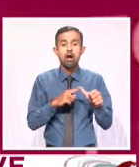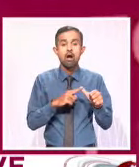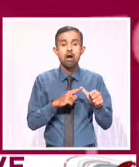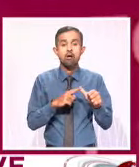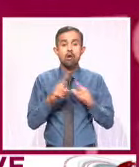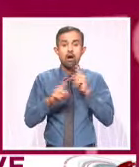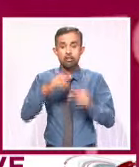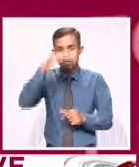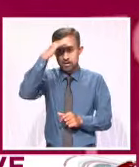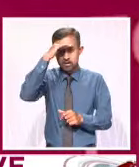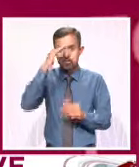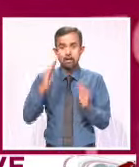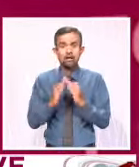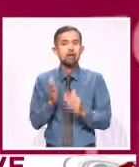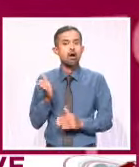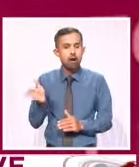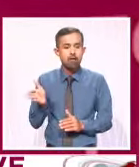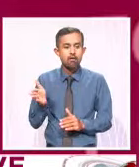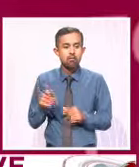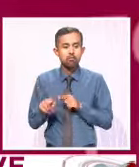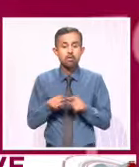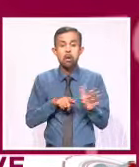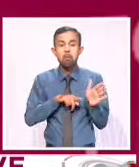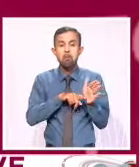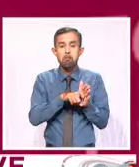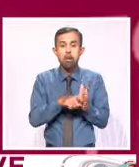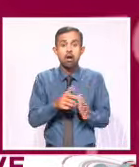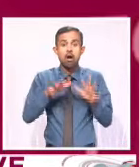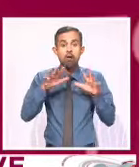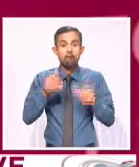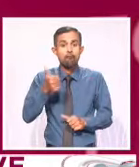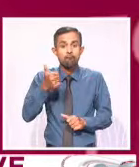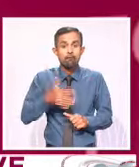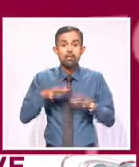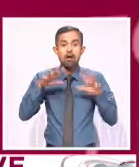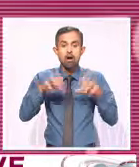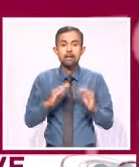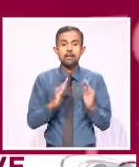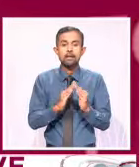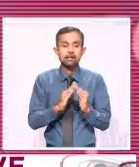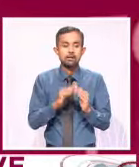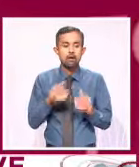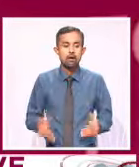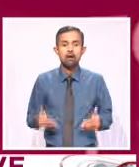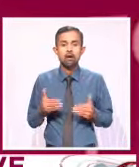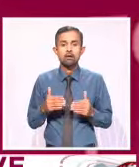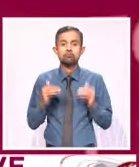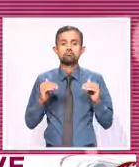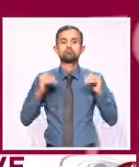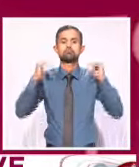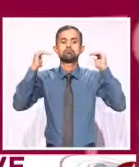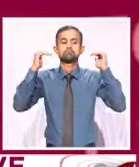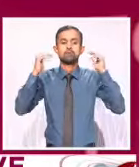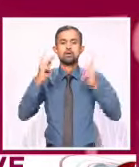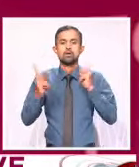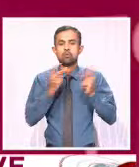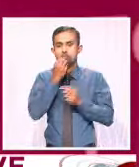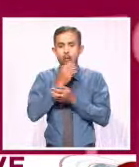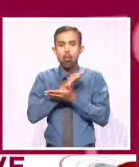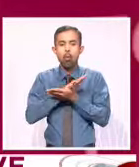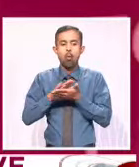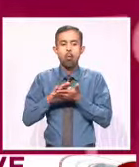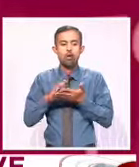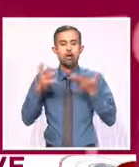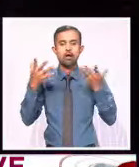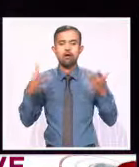බණ්ඩාරනායක කතානායකතුමාගේ නිවස, මෙවැනි පාරම්පරික ඓතිහාසික උරුමයක් තියෙන නිවසෙත් අද ඉහළ ගණයේ සංචාරක හෝටලයක්